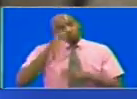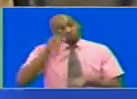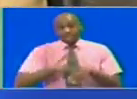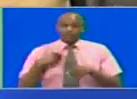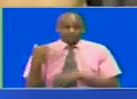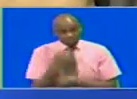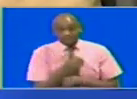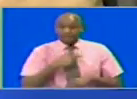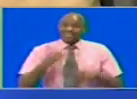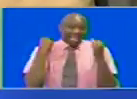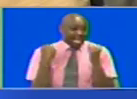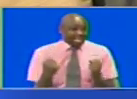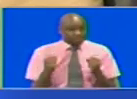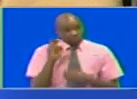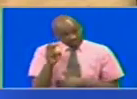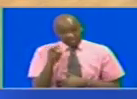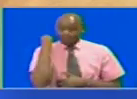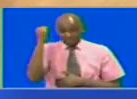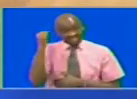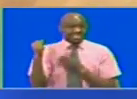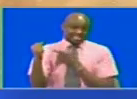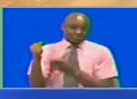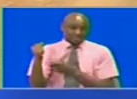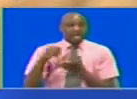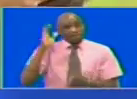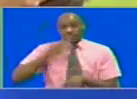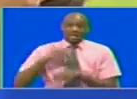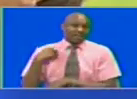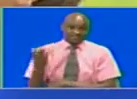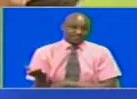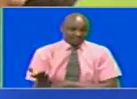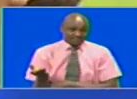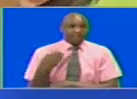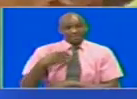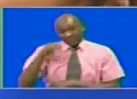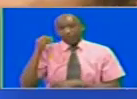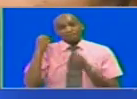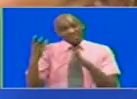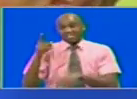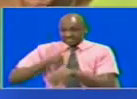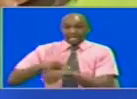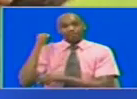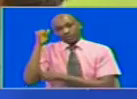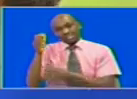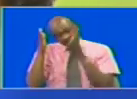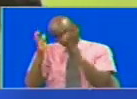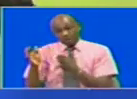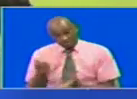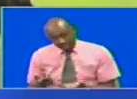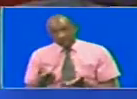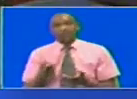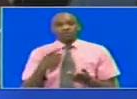but unfortunately now this is politics. So, you know, I find myself spending more time